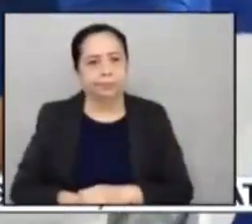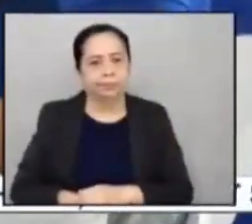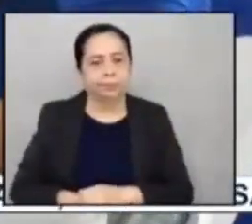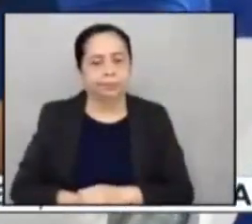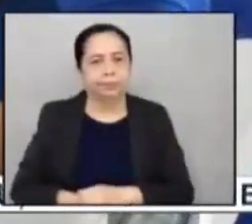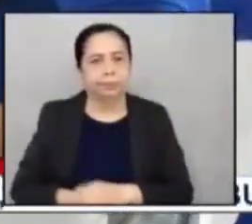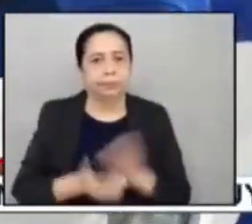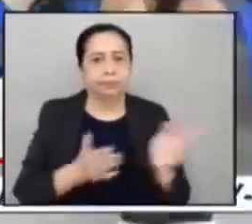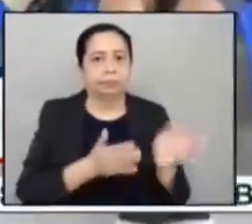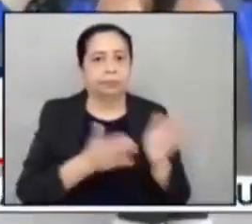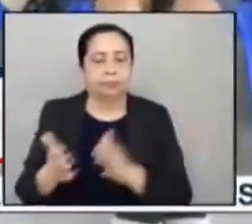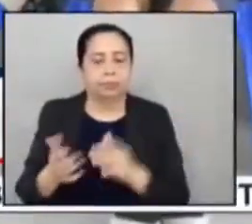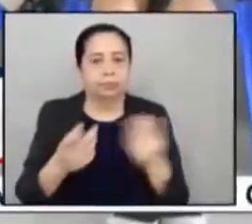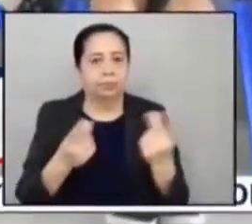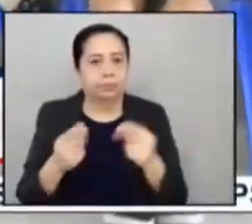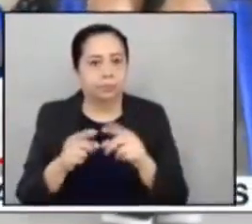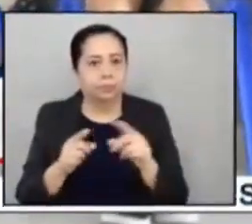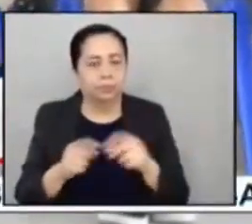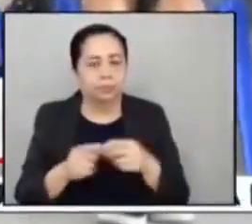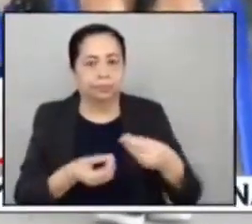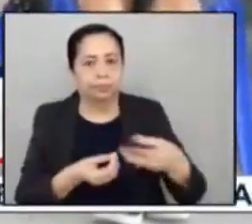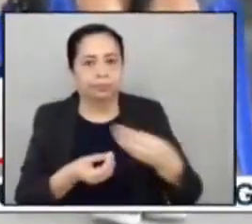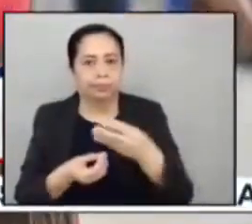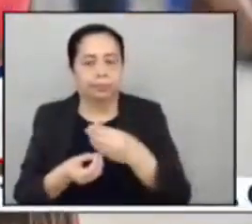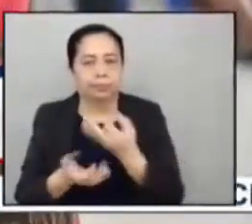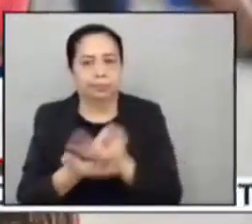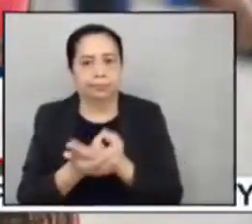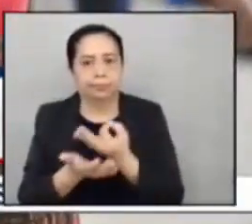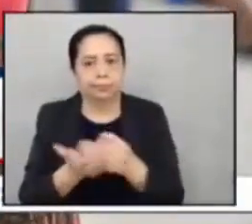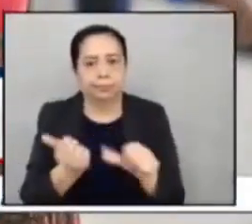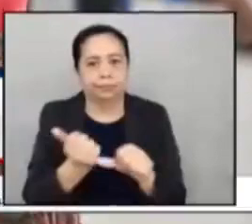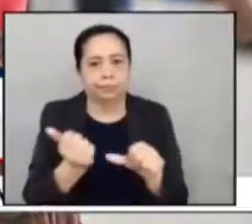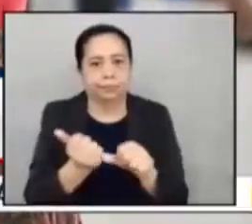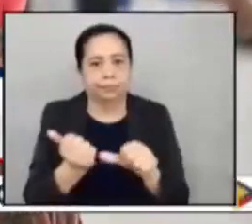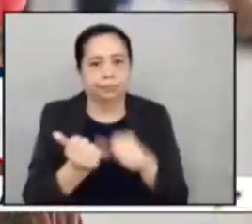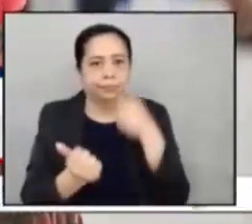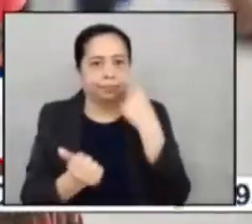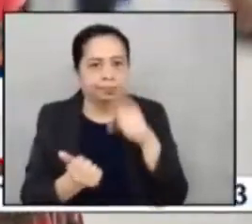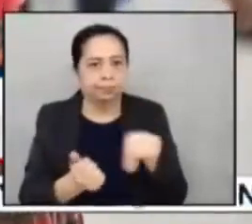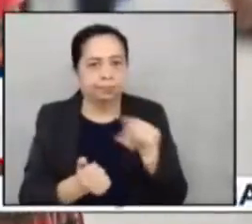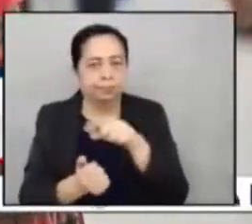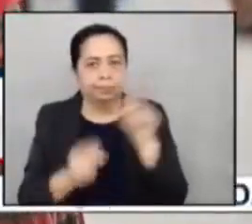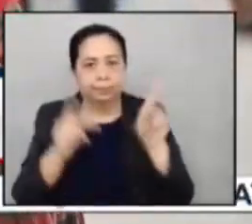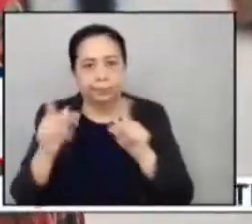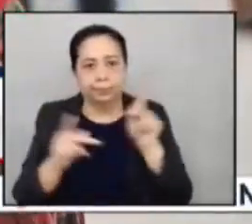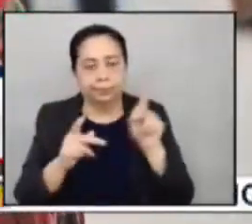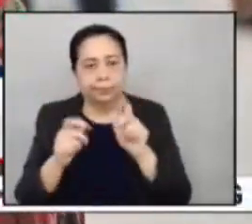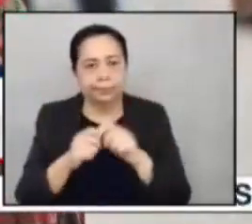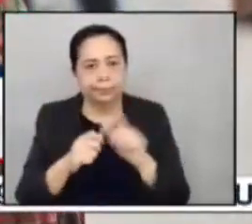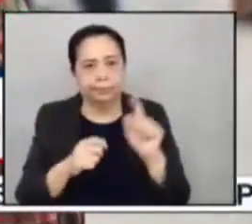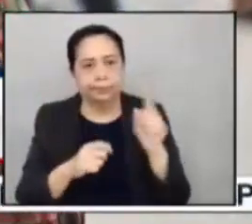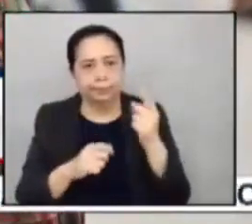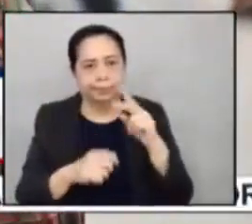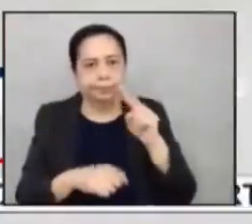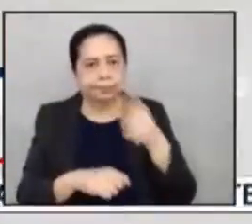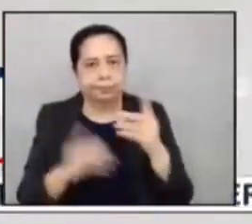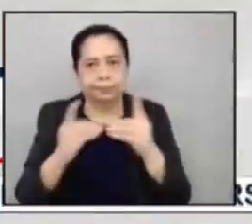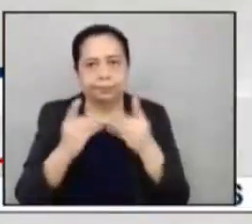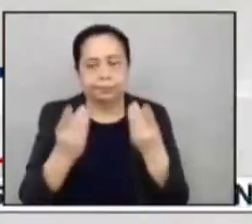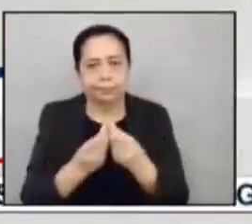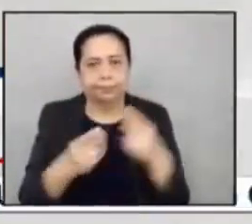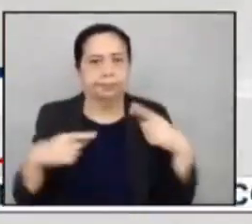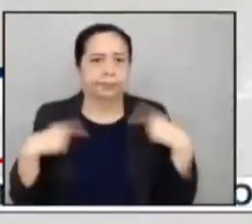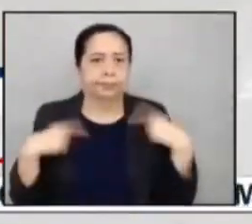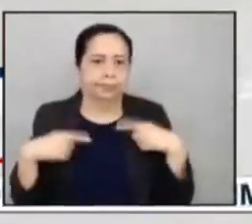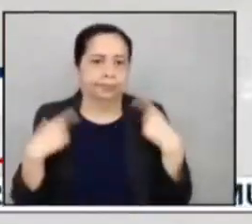Samantala, isinagawa ang distribution of financial assistance para sa mga mamamayan ng una at ikalawang distrito ng Laguna.